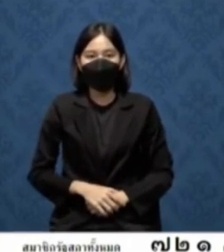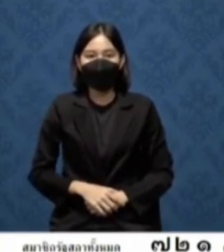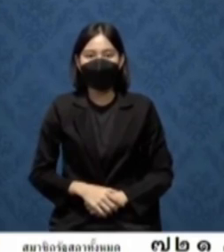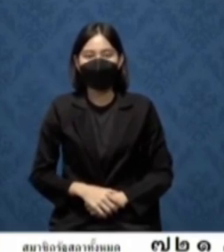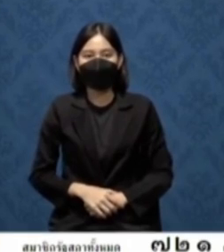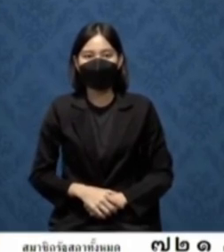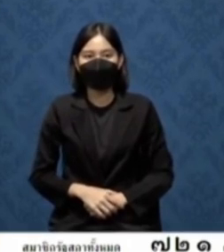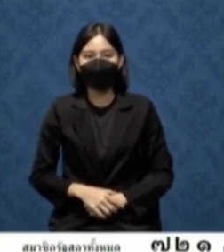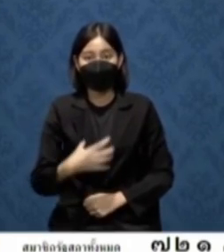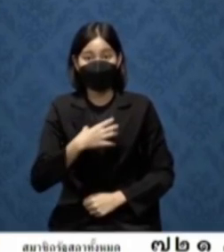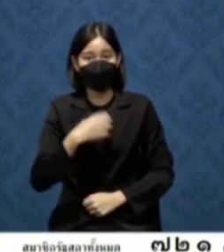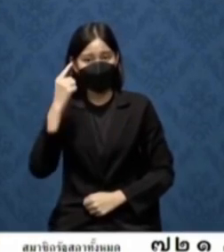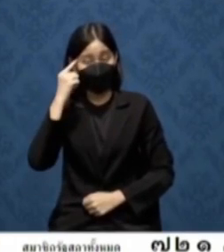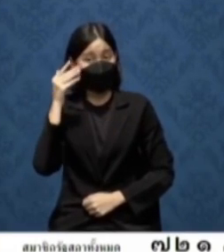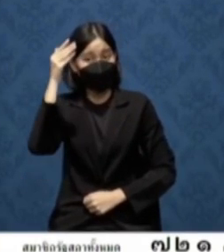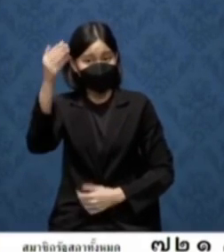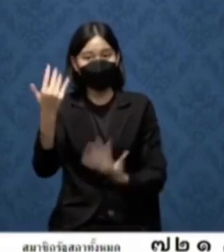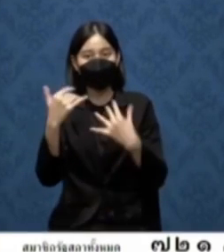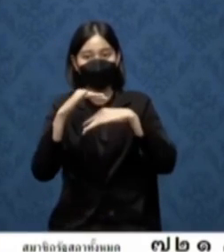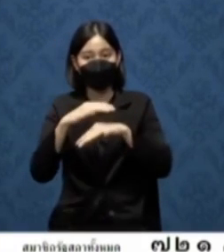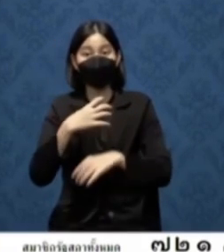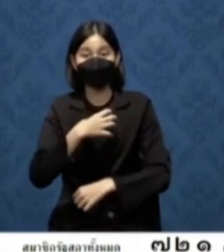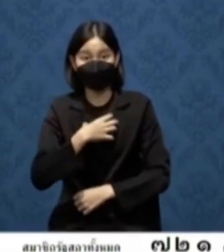เราอยากสร้างอนาคตแบบนี้ร่วมกันไหมครับ